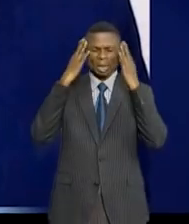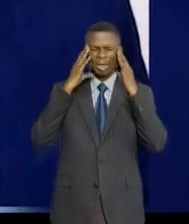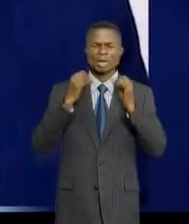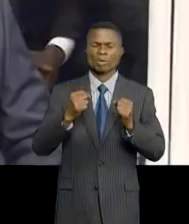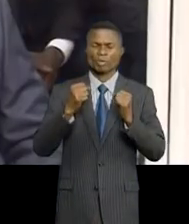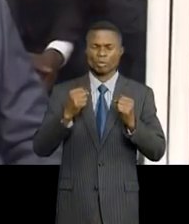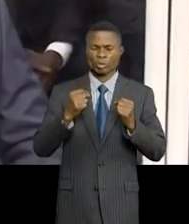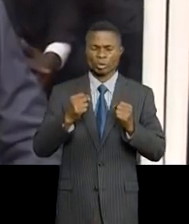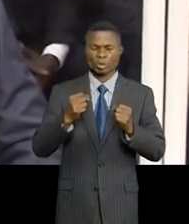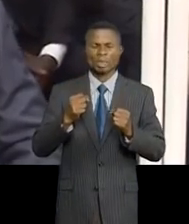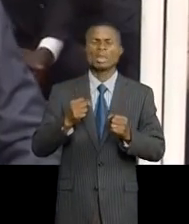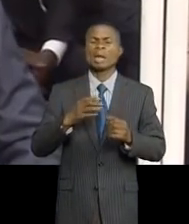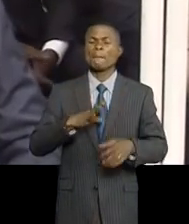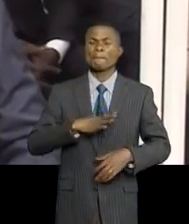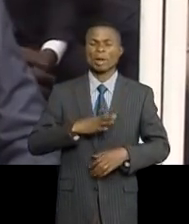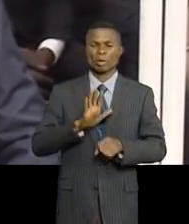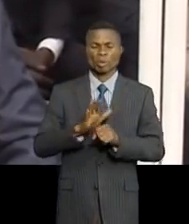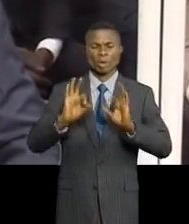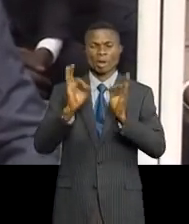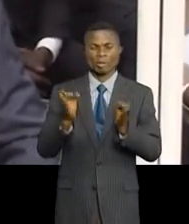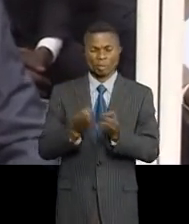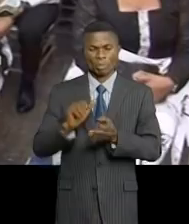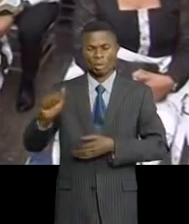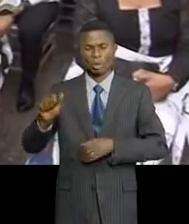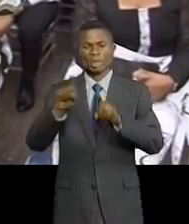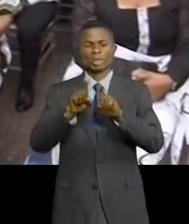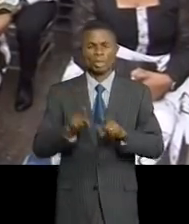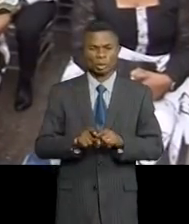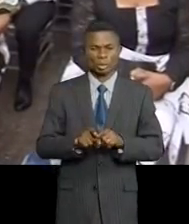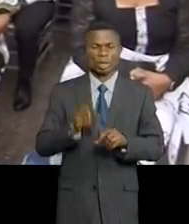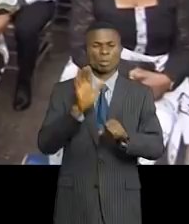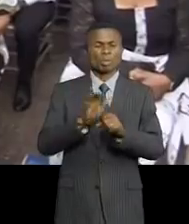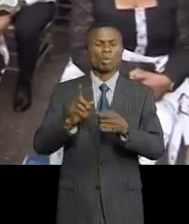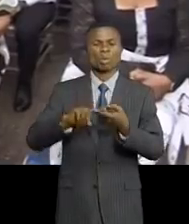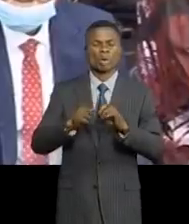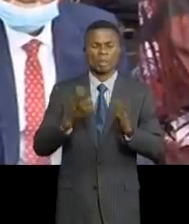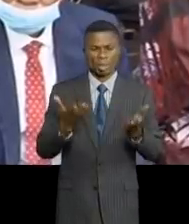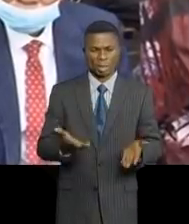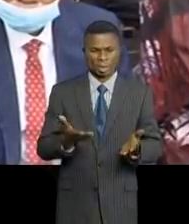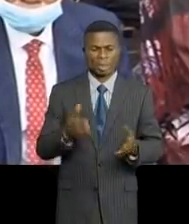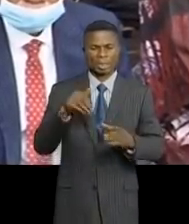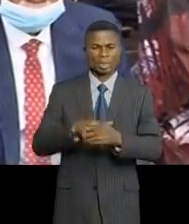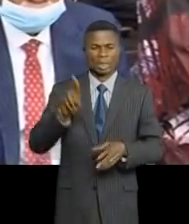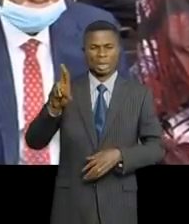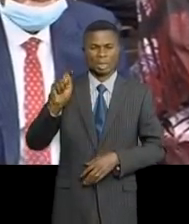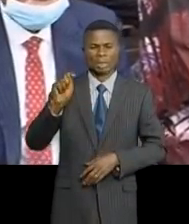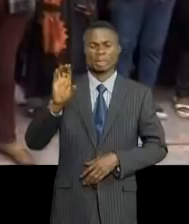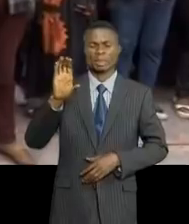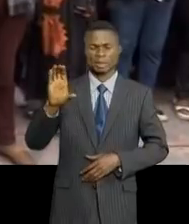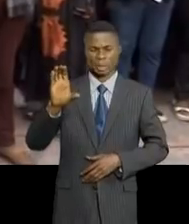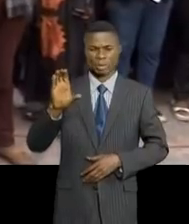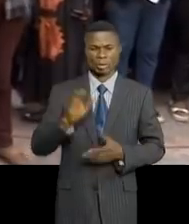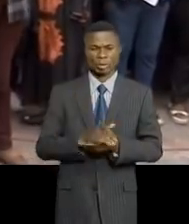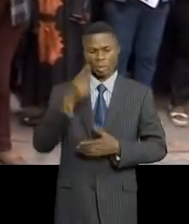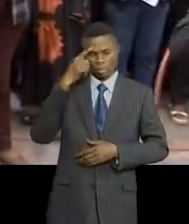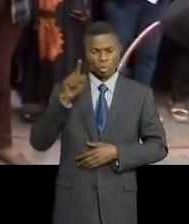consternation et désolation de sa famille biologique et de ses différents collaborateurs au niveau de la RTNC. Pour